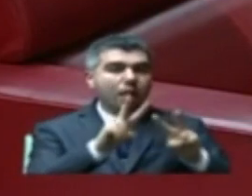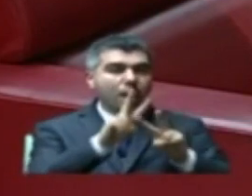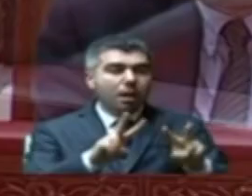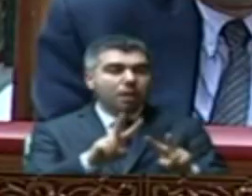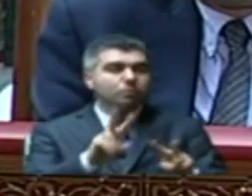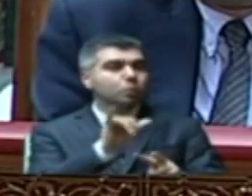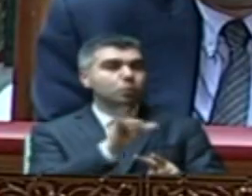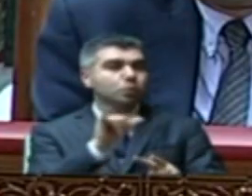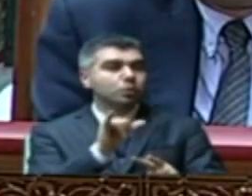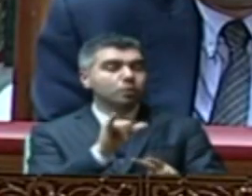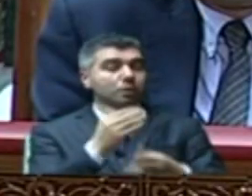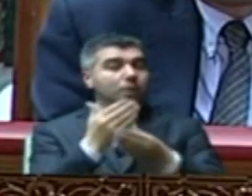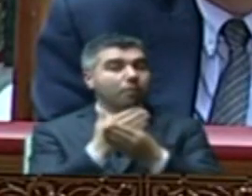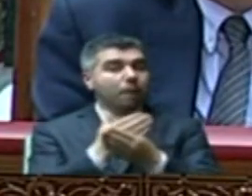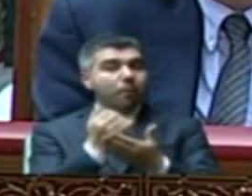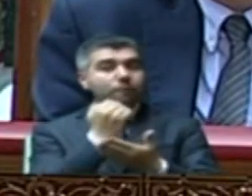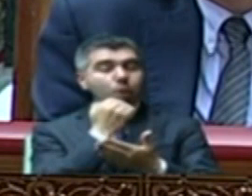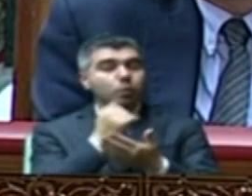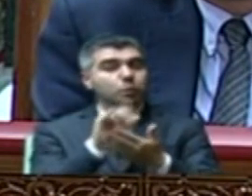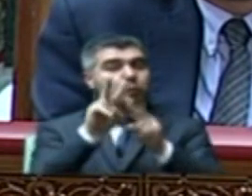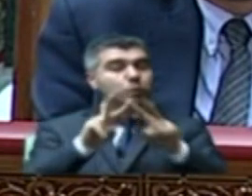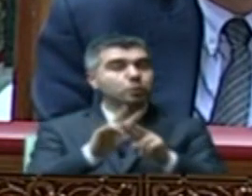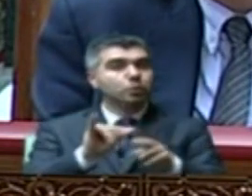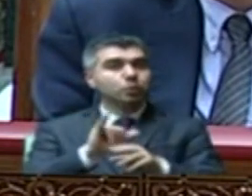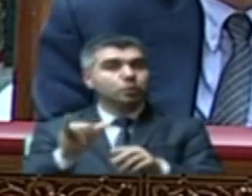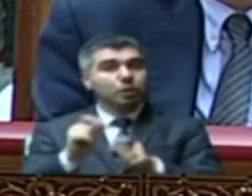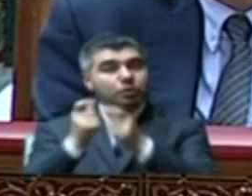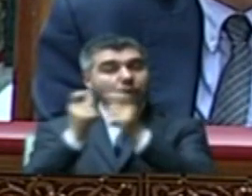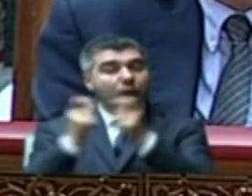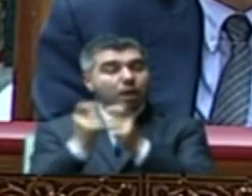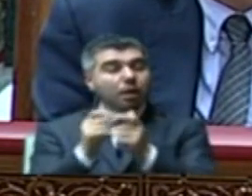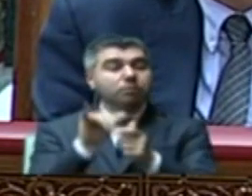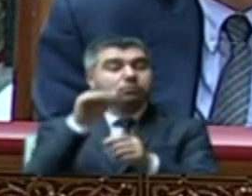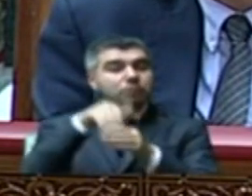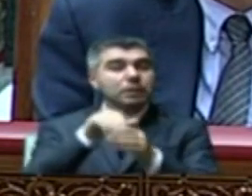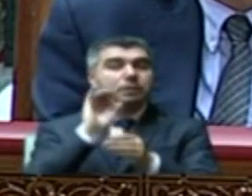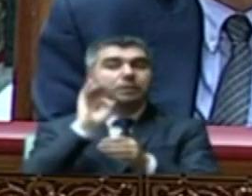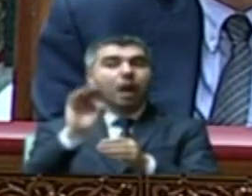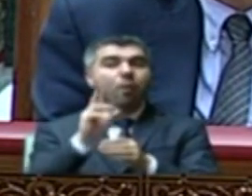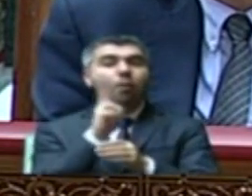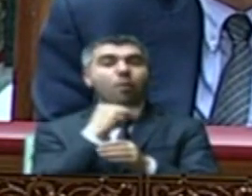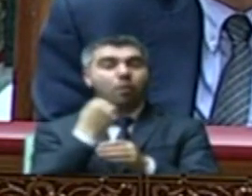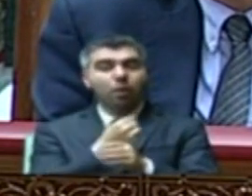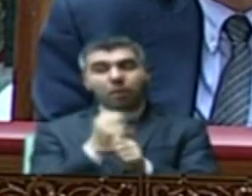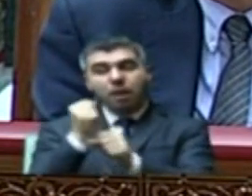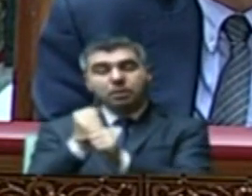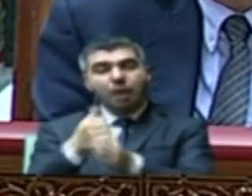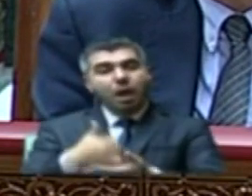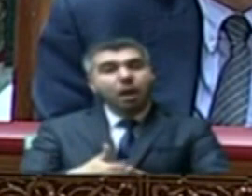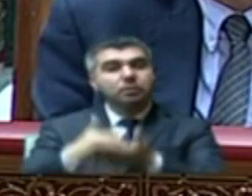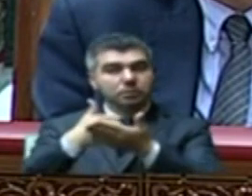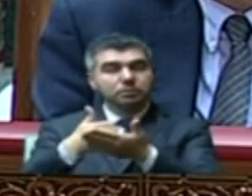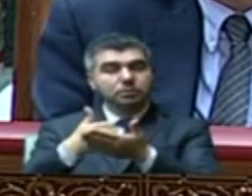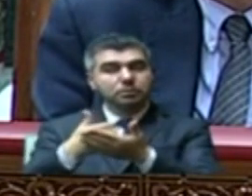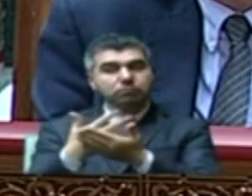منشآتها، ماشي فقط يعني تكون الرقابة على القطاع الخاص وإنما كذلك على المنشآت ديال الدولة، باش تكون يعني هذا التأثير على البيئة